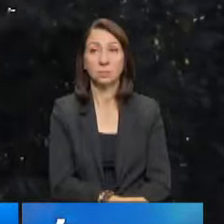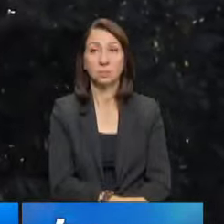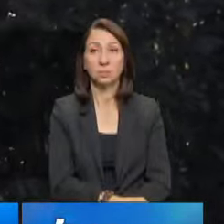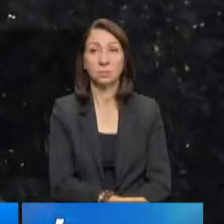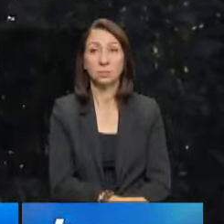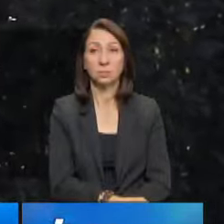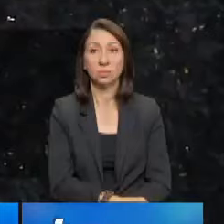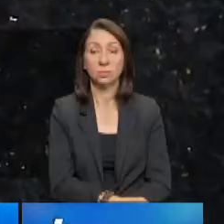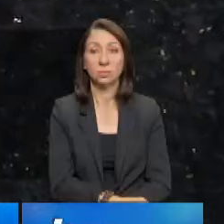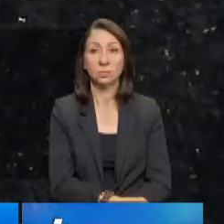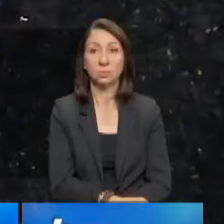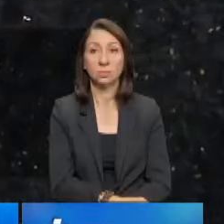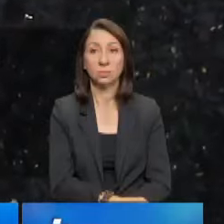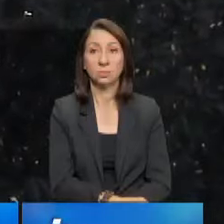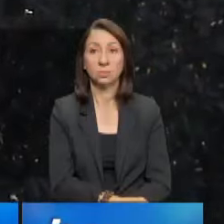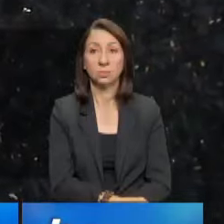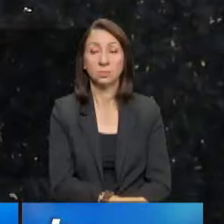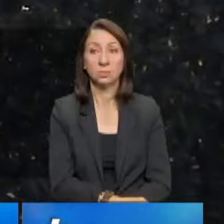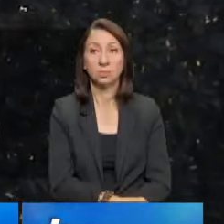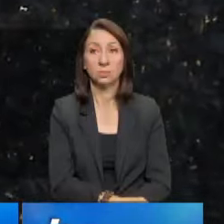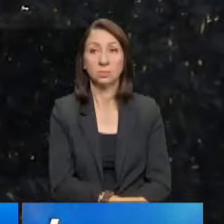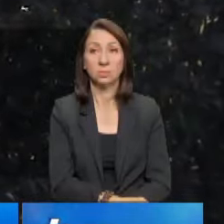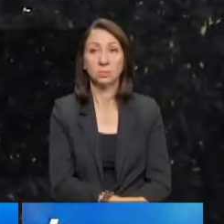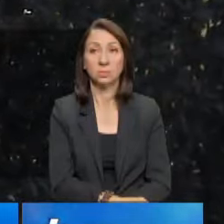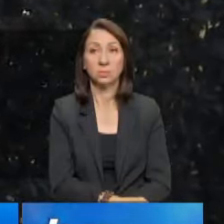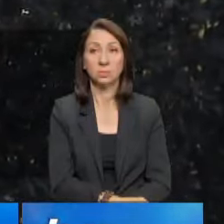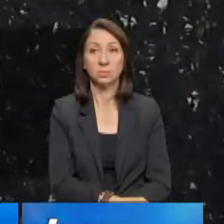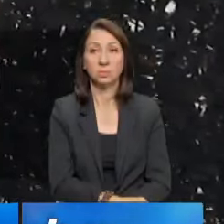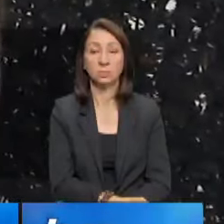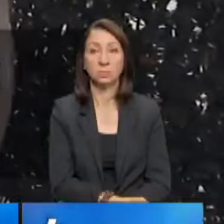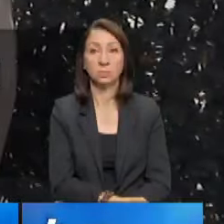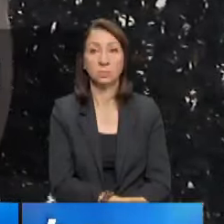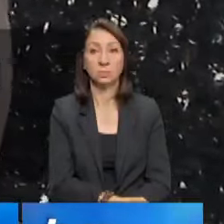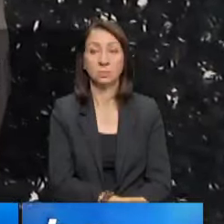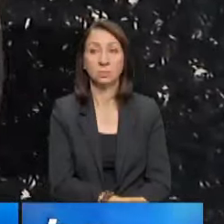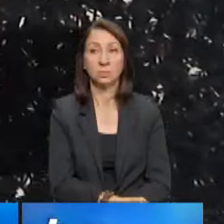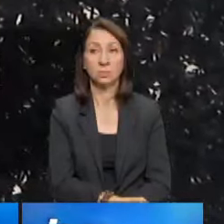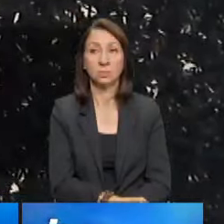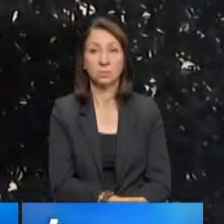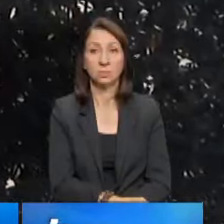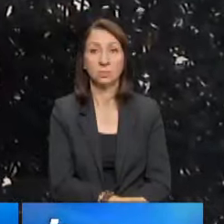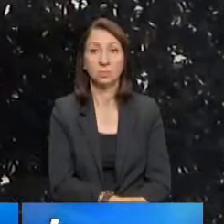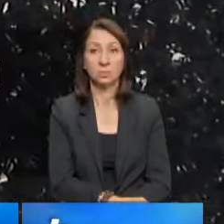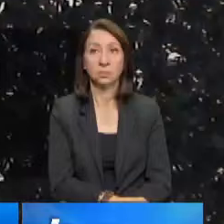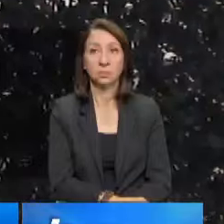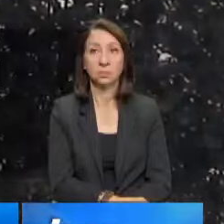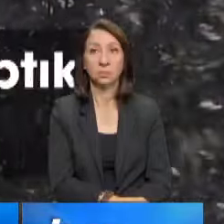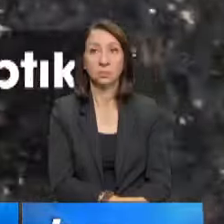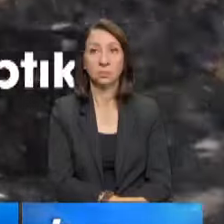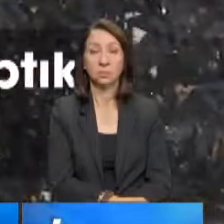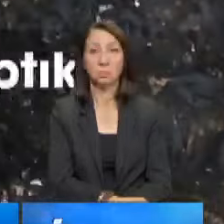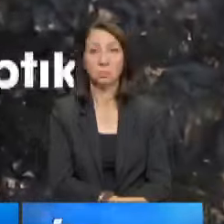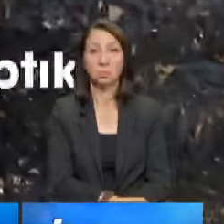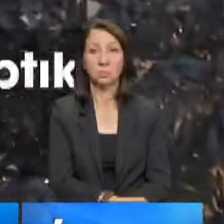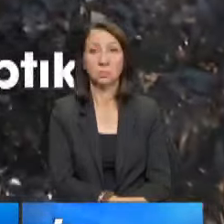Nakledildi. Sesler? Sesler Üsküdar Belediyesi'nden gelir dedim ya. Onun için mi buraya kapattınız? Önlemi almaya başladınız.